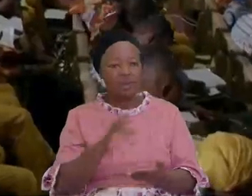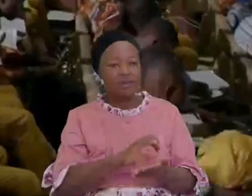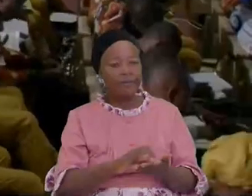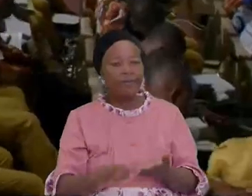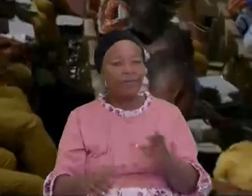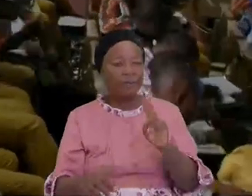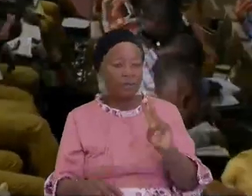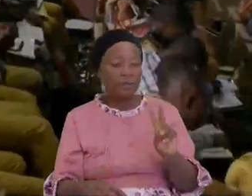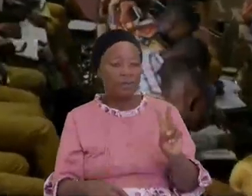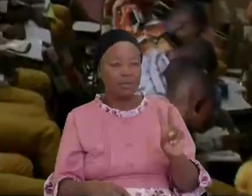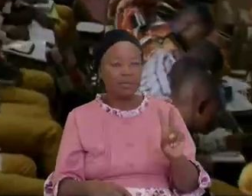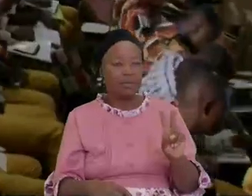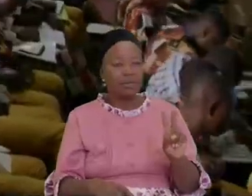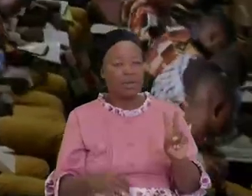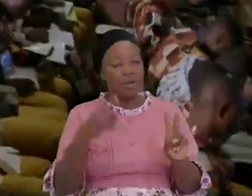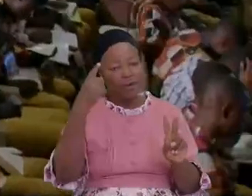Verset 2.